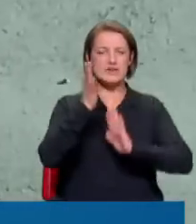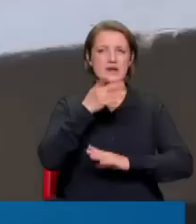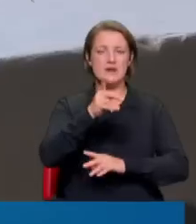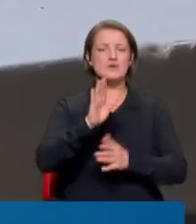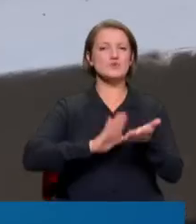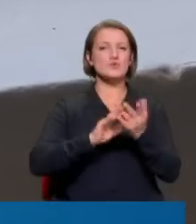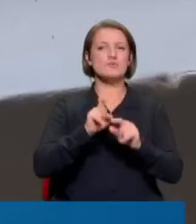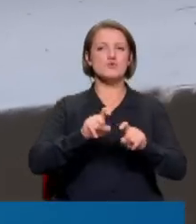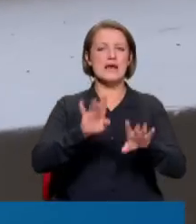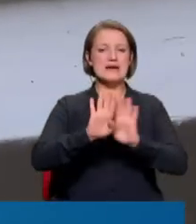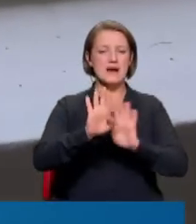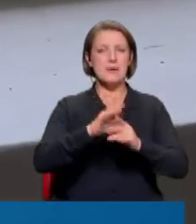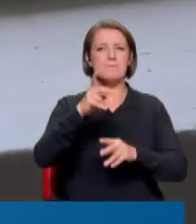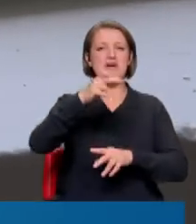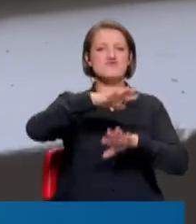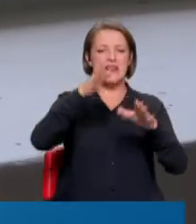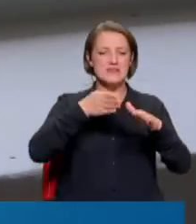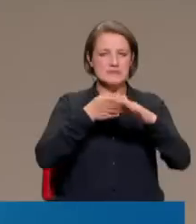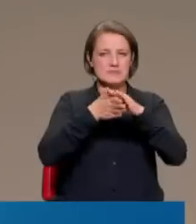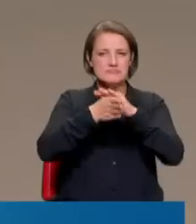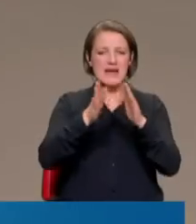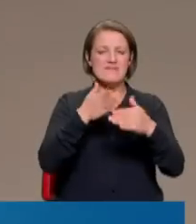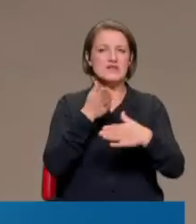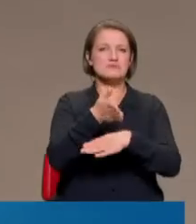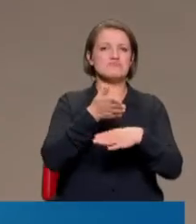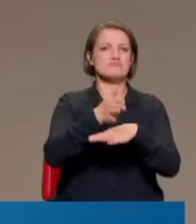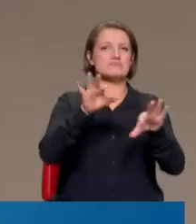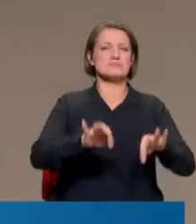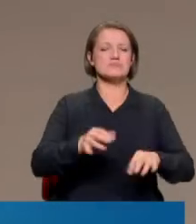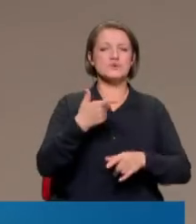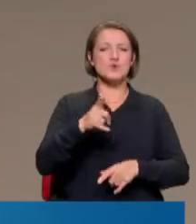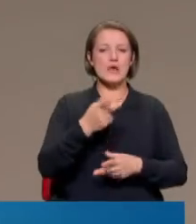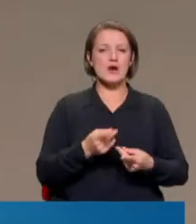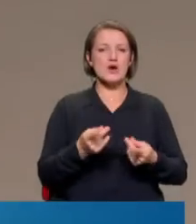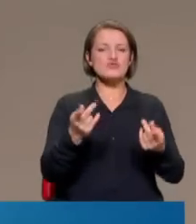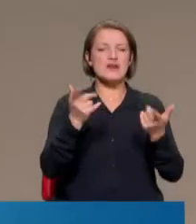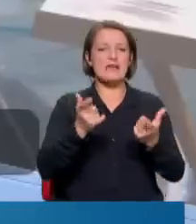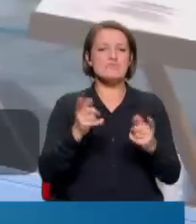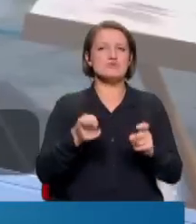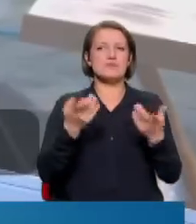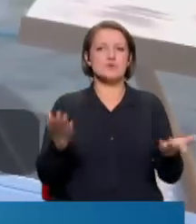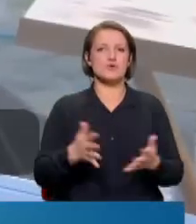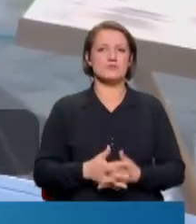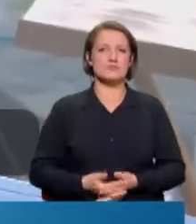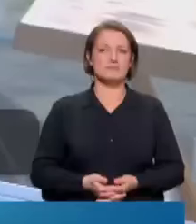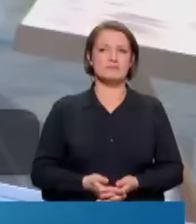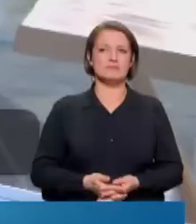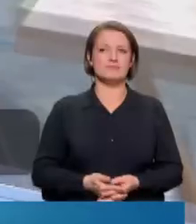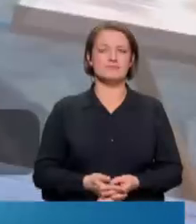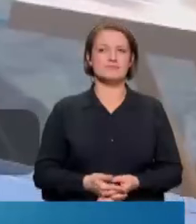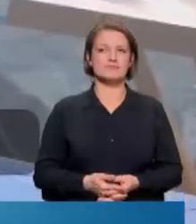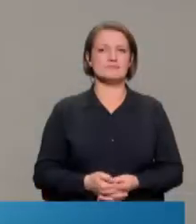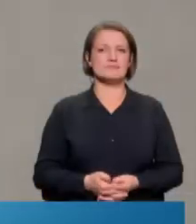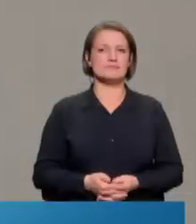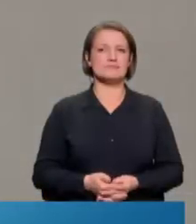uğur böcekleri kapıların pencerelerin içinden geçip evlere de giriyor köylüler kaçacak yerde bulamıyor 50 tane 100 tane dah